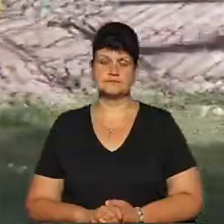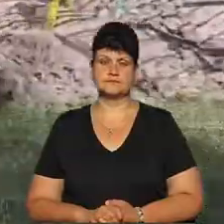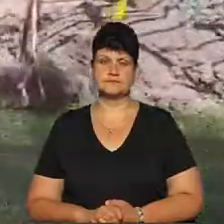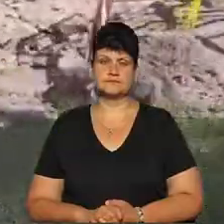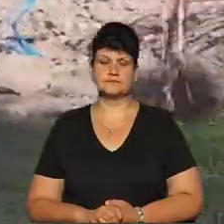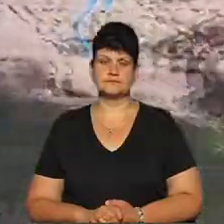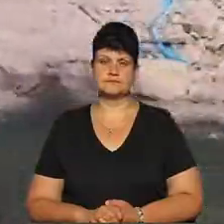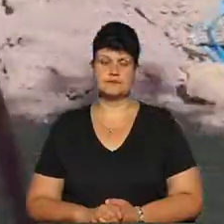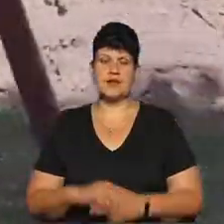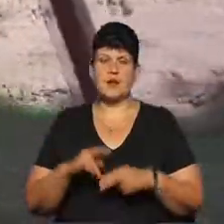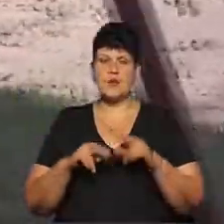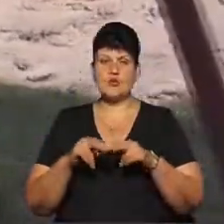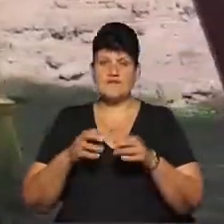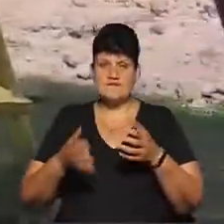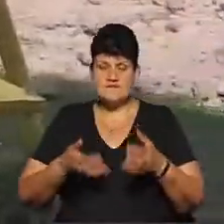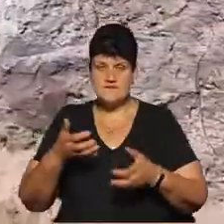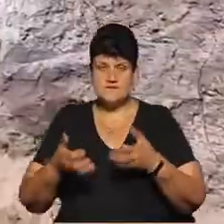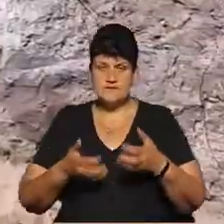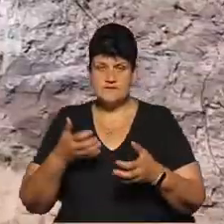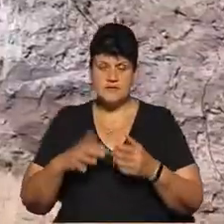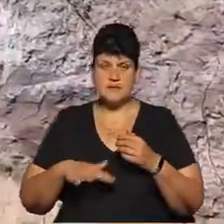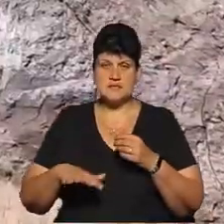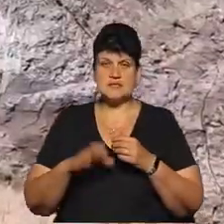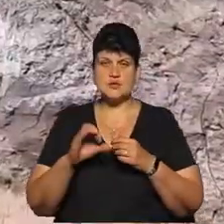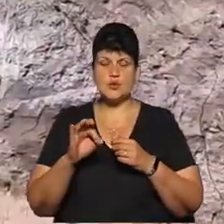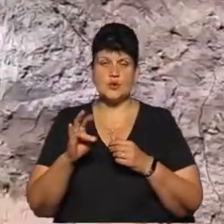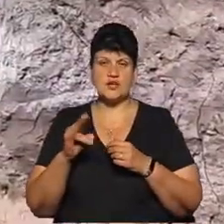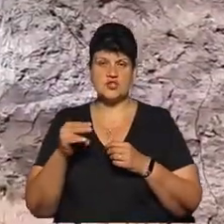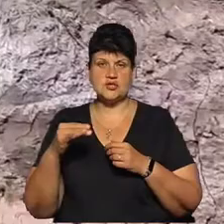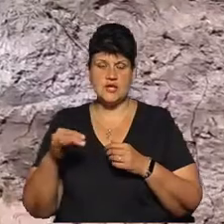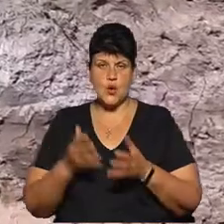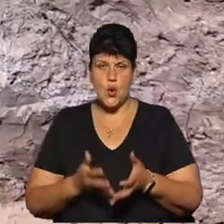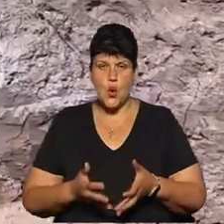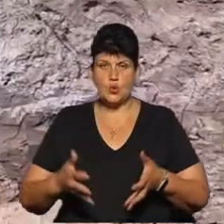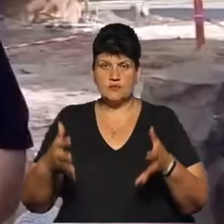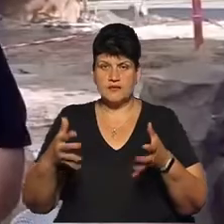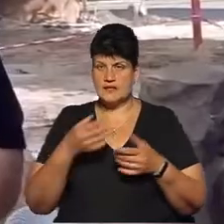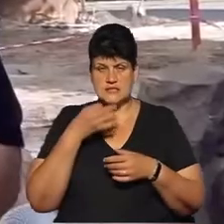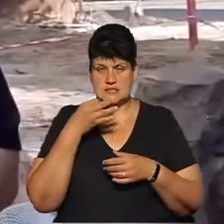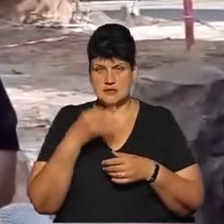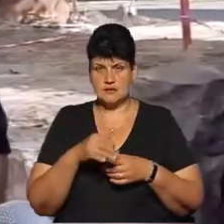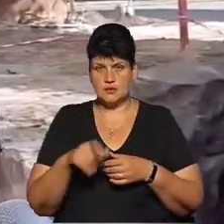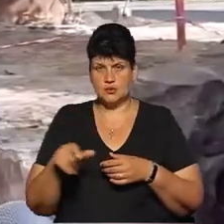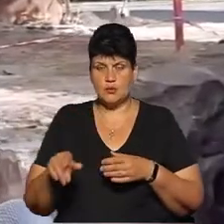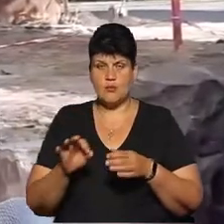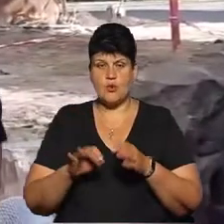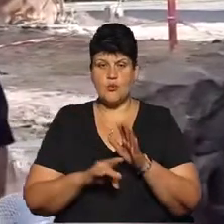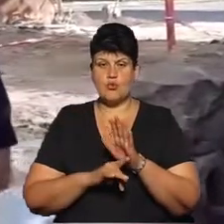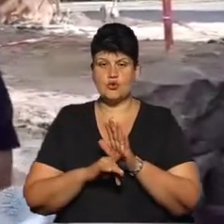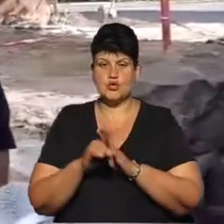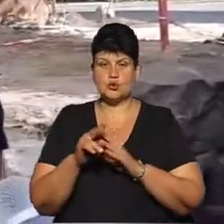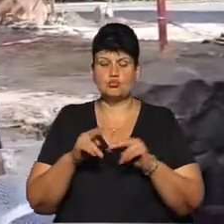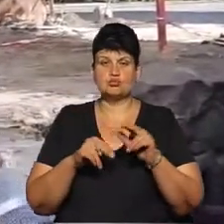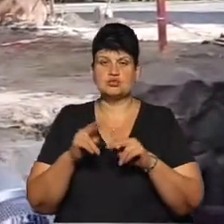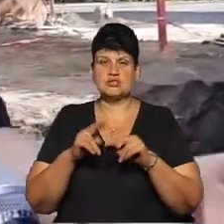Будівельники вирили між будинками на масиві Сонячний в Тернополі котлован і не попередили мешканців про початок будівництва, розповів тернополянин